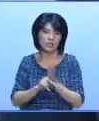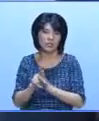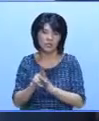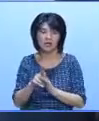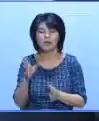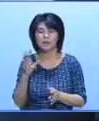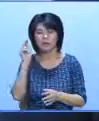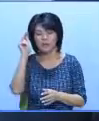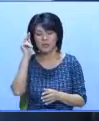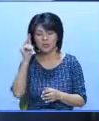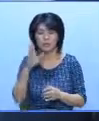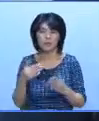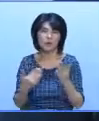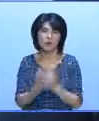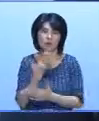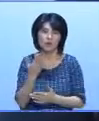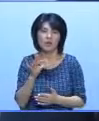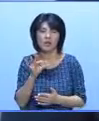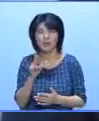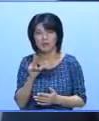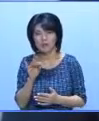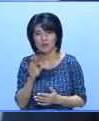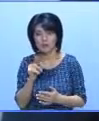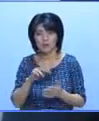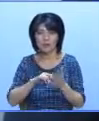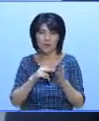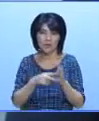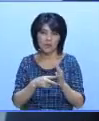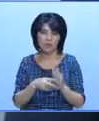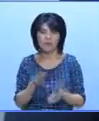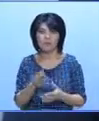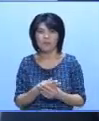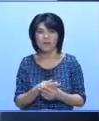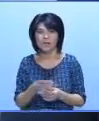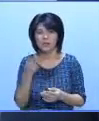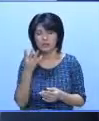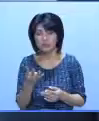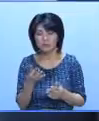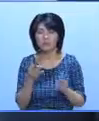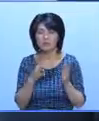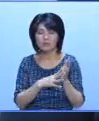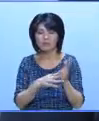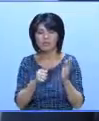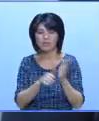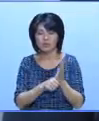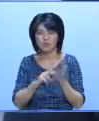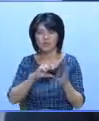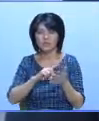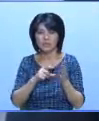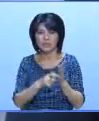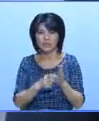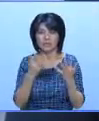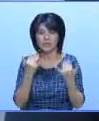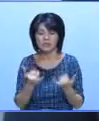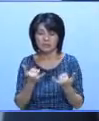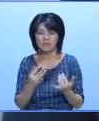процесіне жаңартылған мазмұндағы оқулықтар енгізіледі. Егер өткен жылы 4-ші, 9-ші, 10-ші сыныптардың оқулықтары талқыланса, биылғы жылы